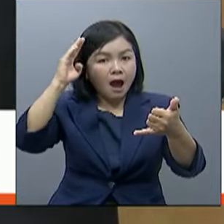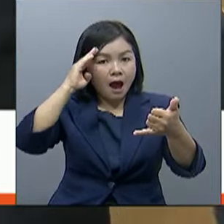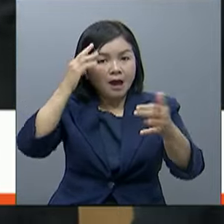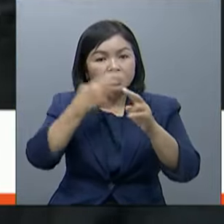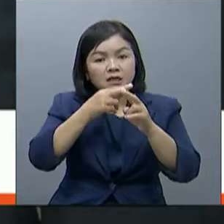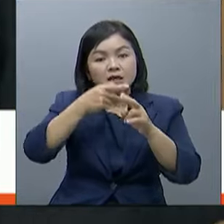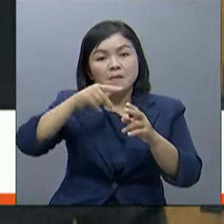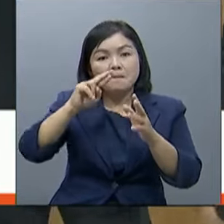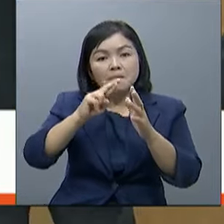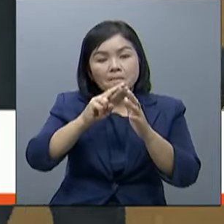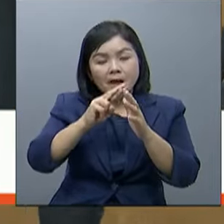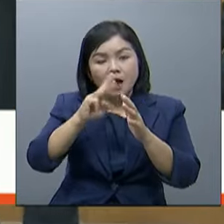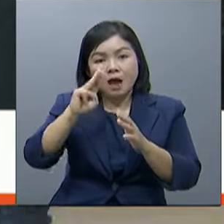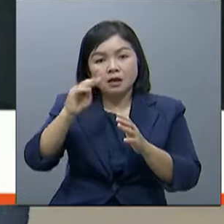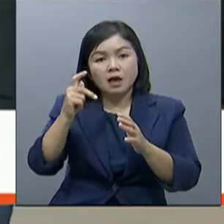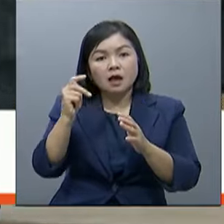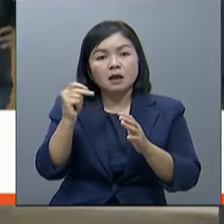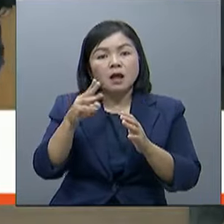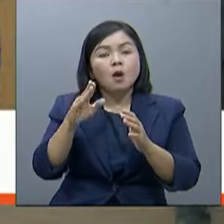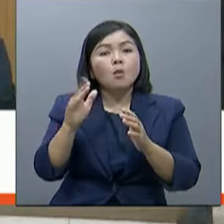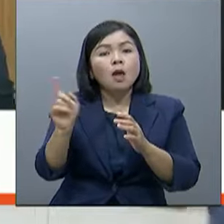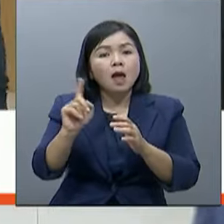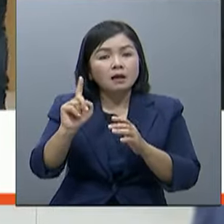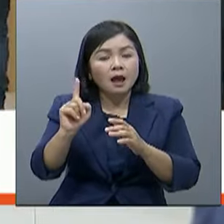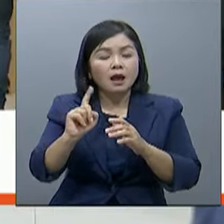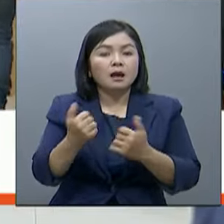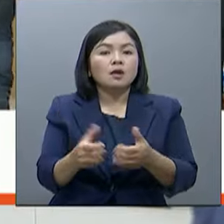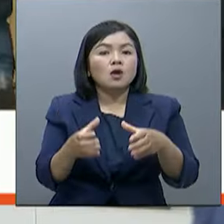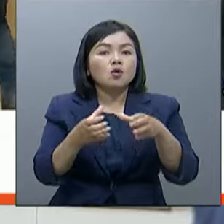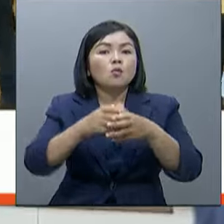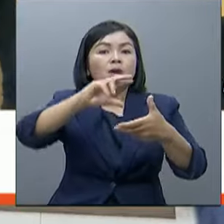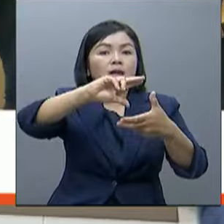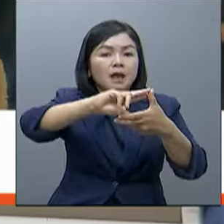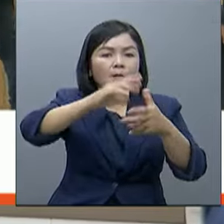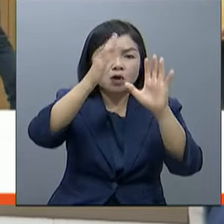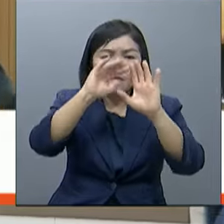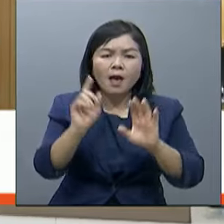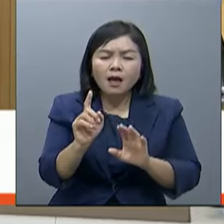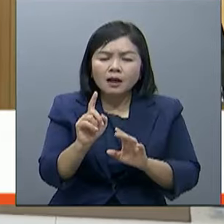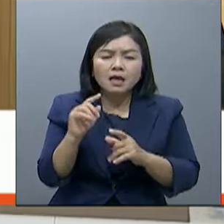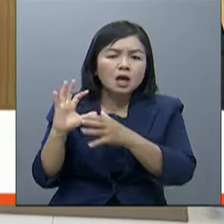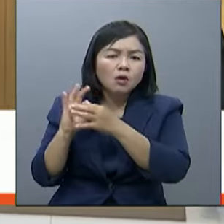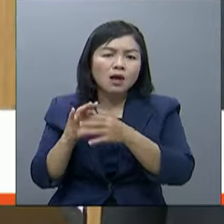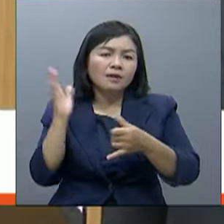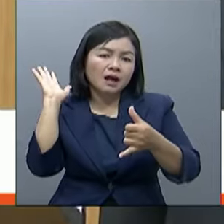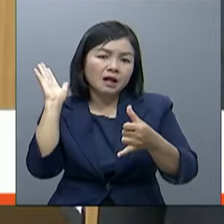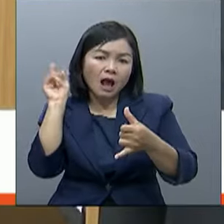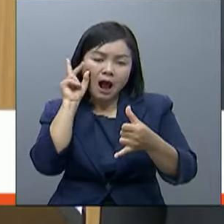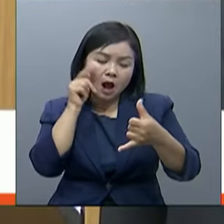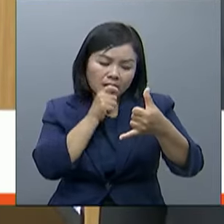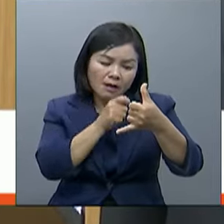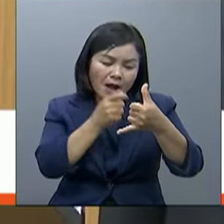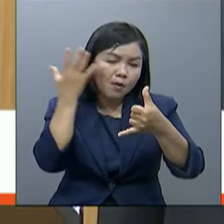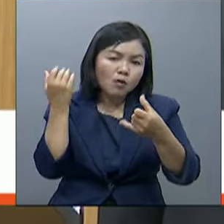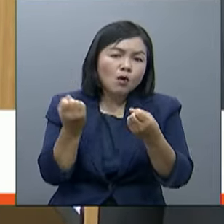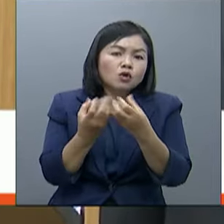รคพลังประชารัฐที่ได้แสดงพฤติกรรมใช้กำลังต่อผู้สื่อข่าวที่ตั้งคำถามค่ะหลังได้ติดตามตรวจสอบและแสดงความห่วงใยเนื่องจากเห็นว่